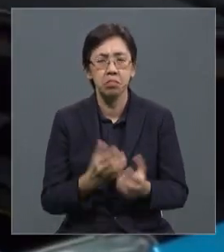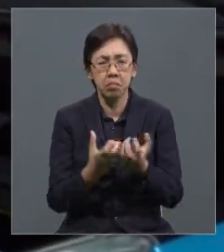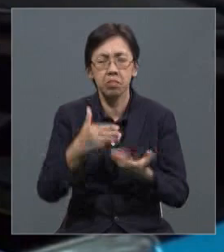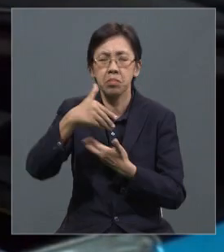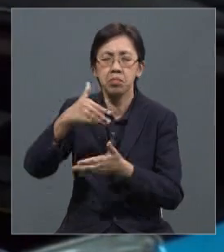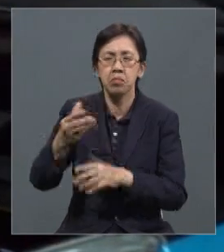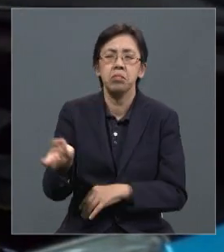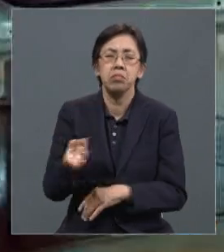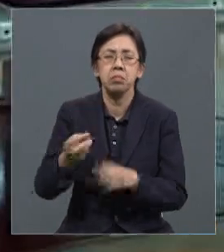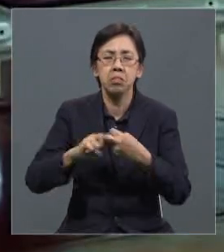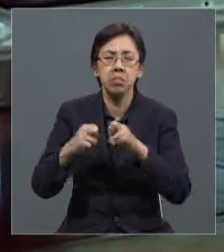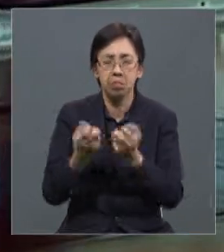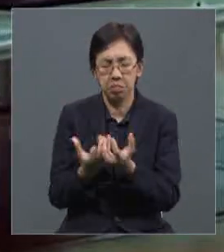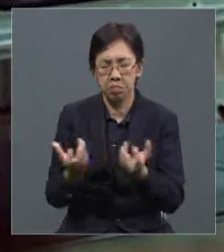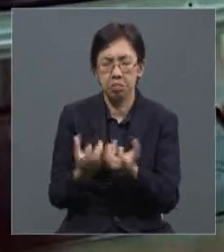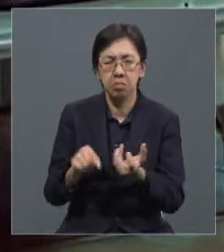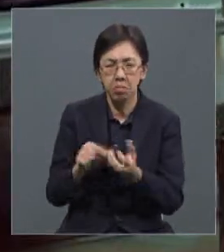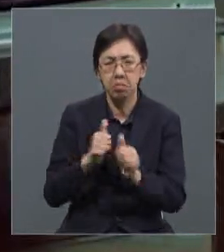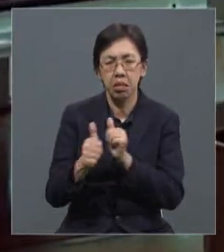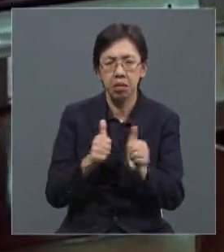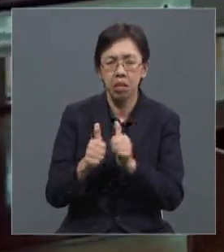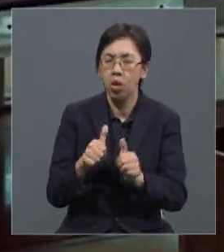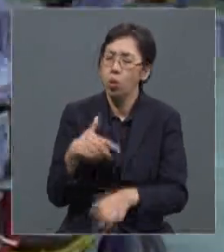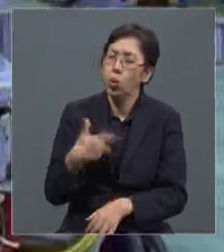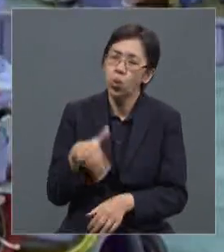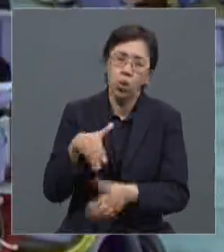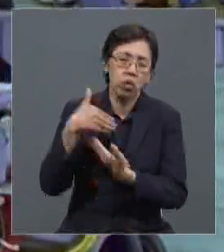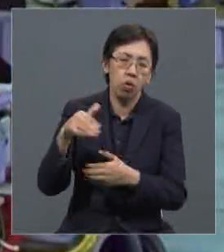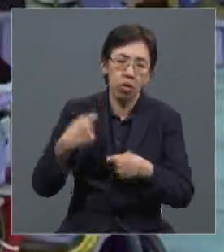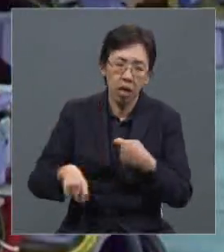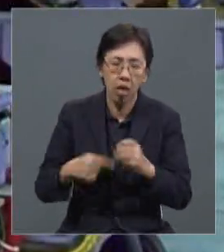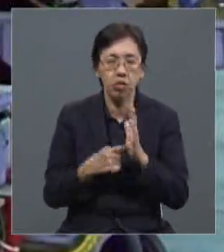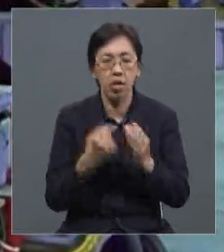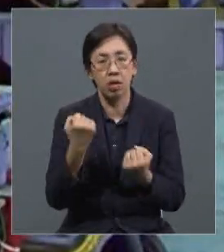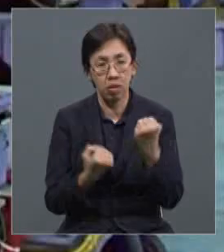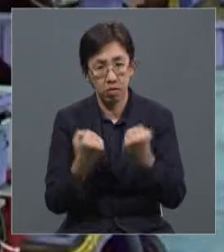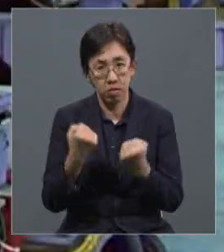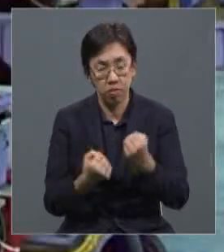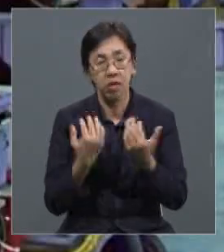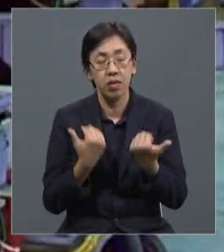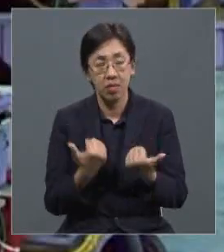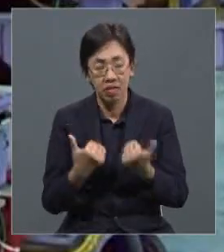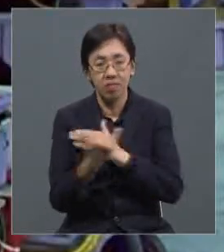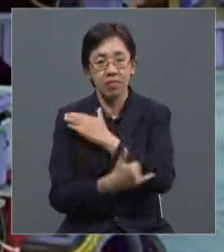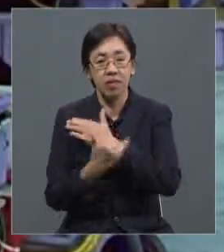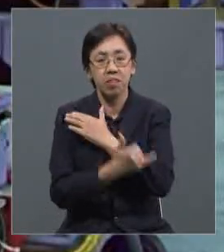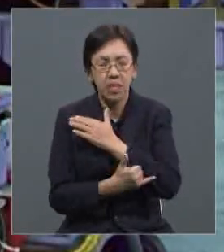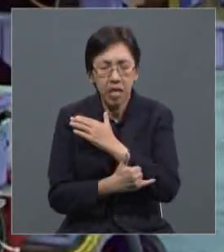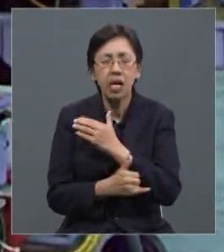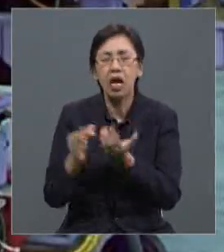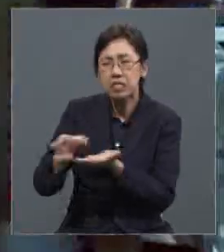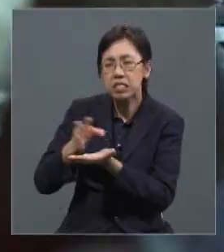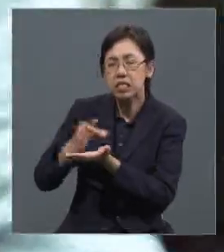วต่ำเพราะสินค้าบางกลุ่มมีการแข่งขันสูงขึ้นโดยเฉพาะกลุ่มยานยนต์ที่ความต้องการในต่างประเทศนั้นลดล